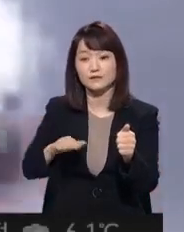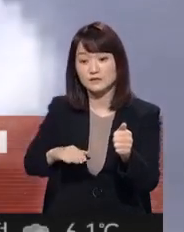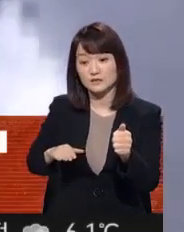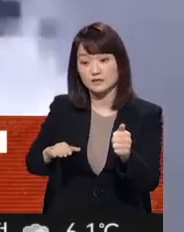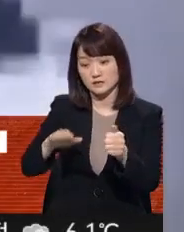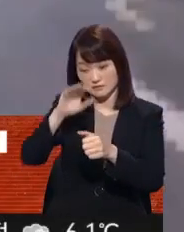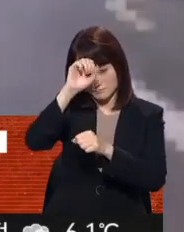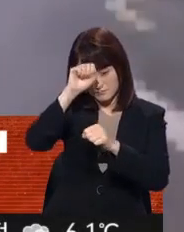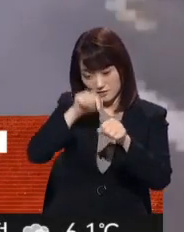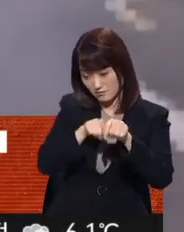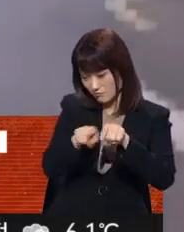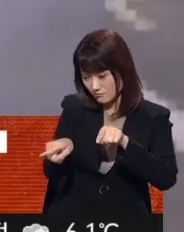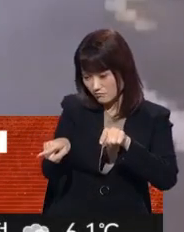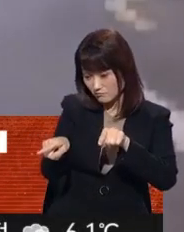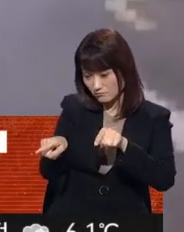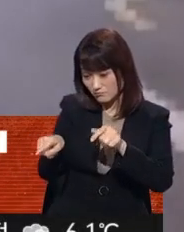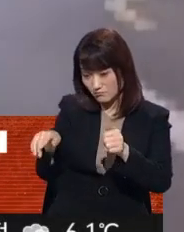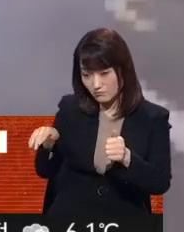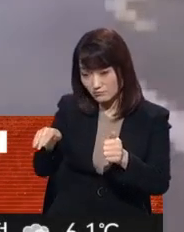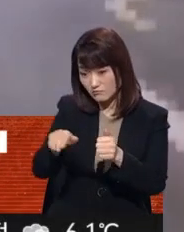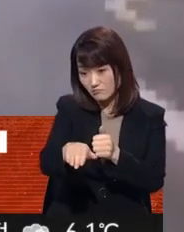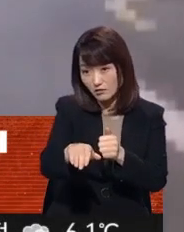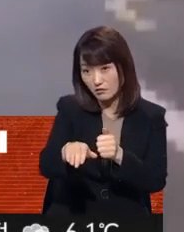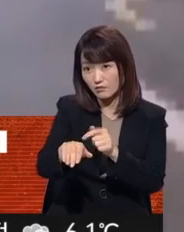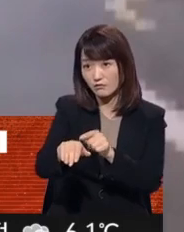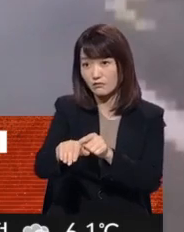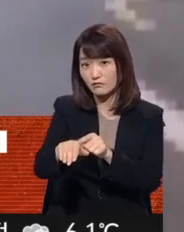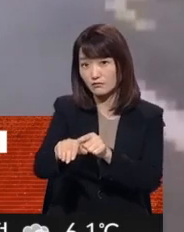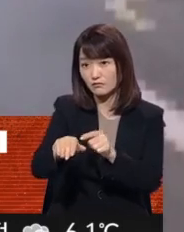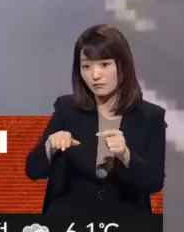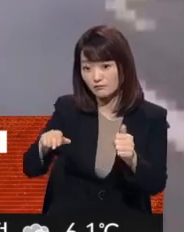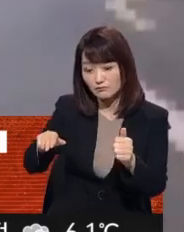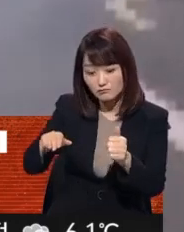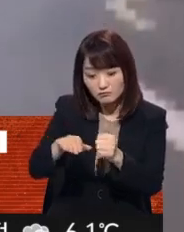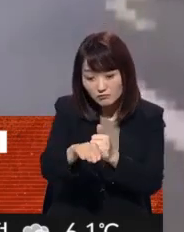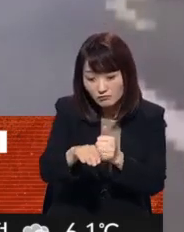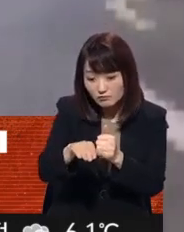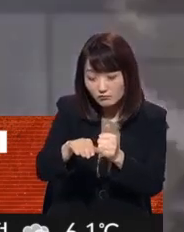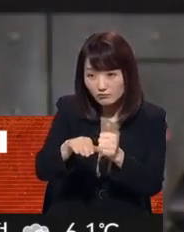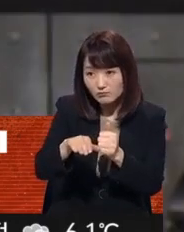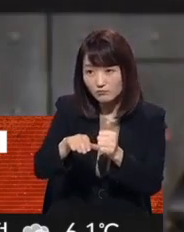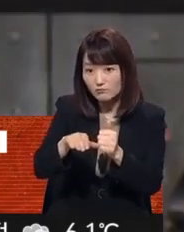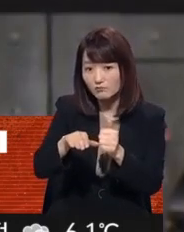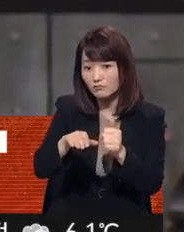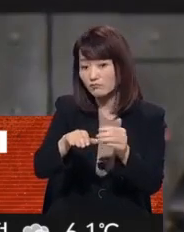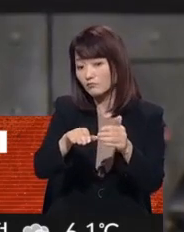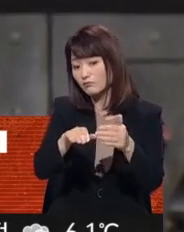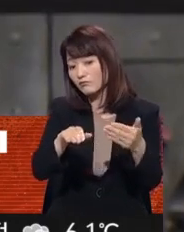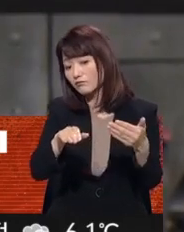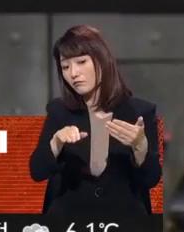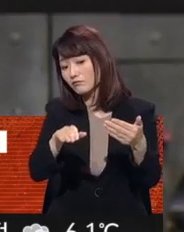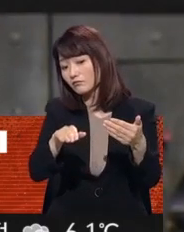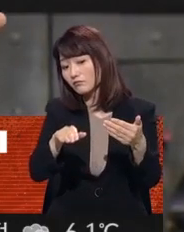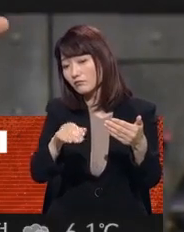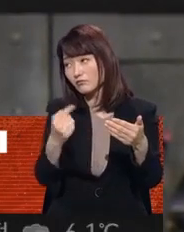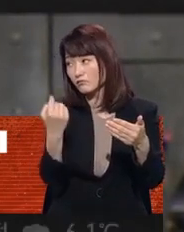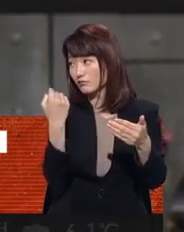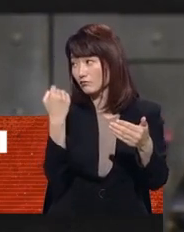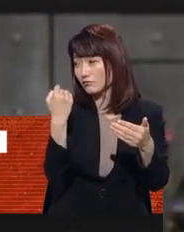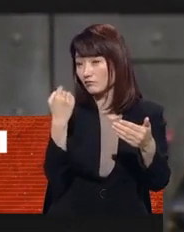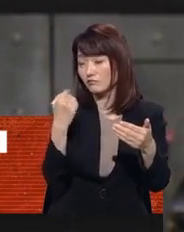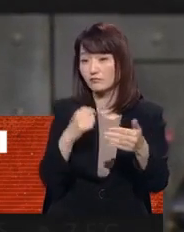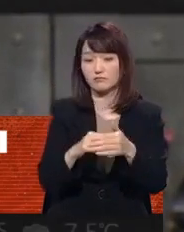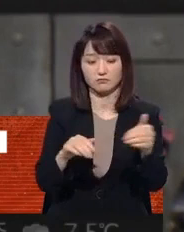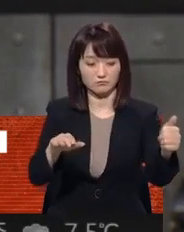걸린 거죠 내려 가지고 이렇게 보니까 뭔가 걸린 거 같아서 보니까이 사이드 백미러로 보니까 뒤에 손짓하더라는 거예요 가봤더니